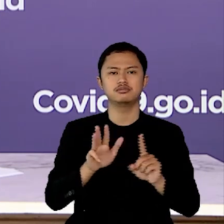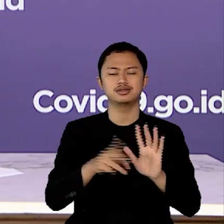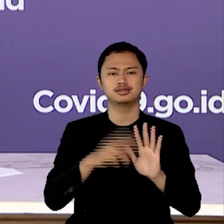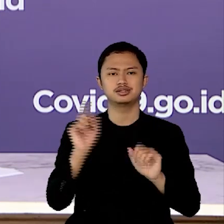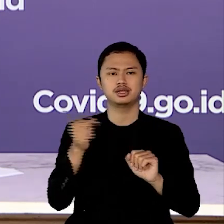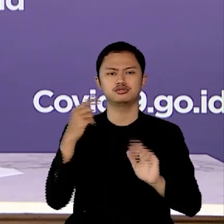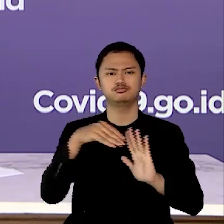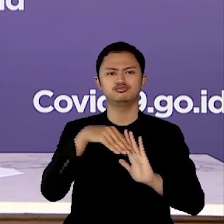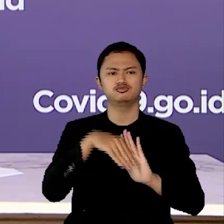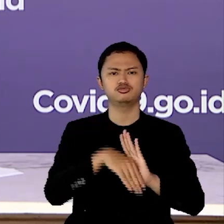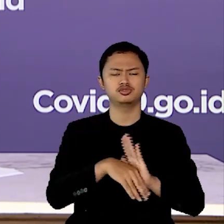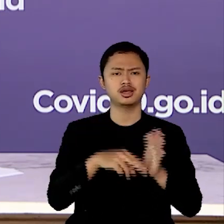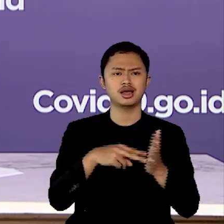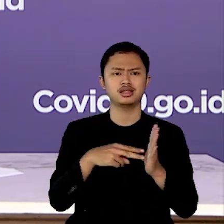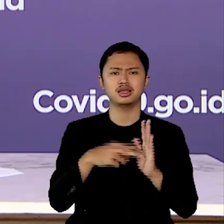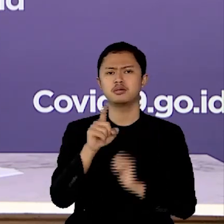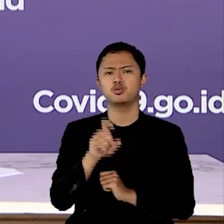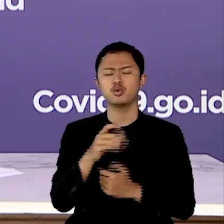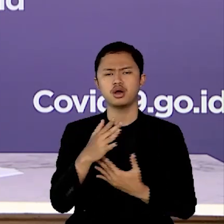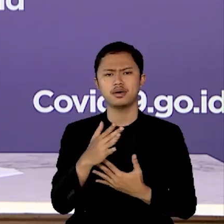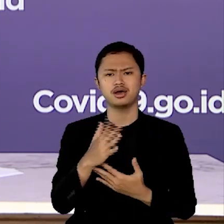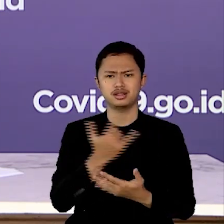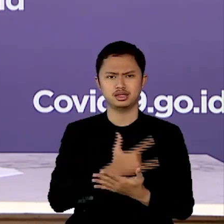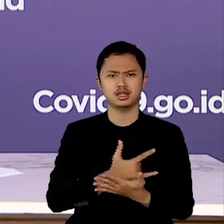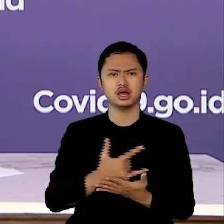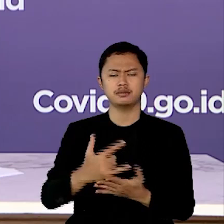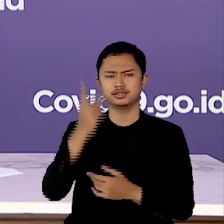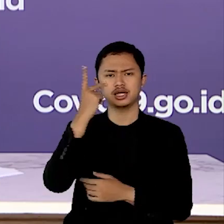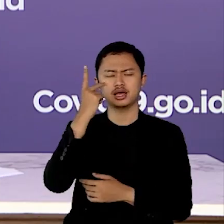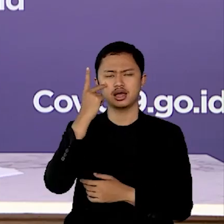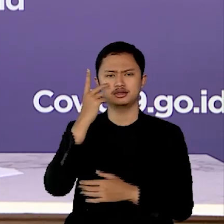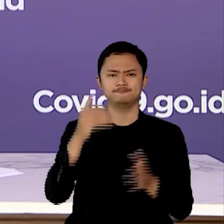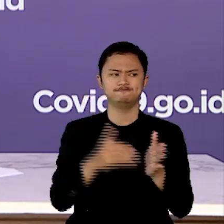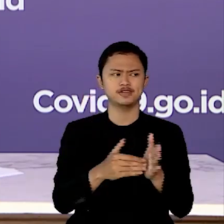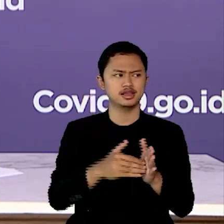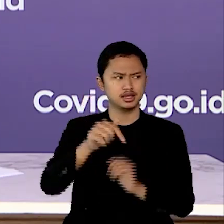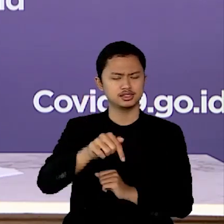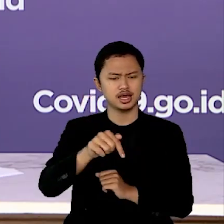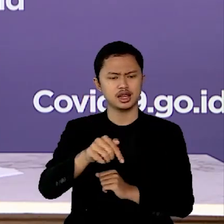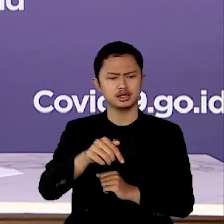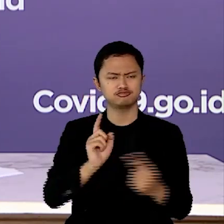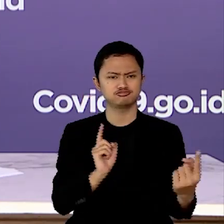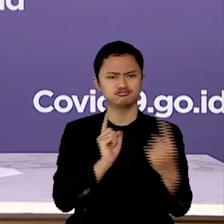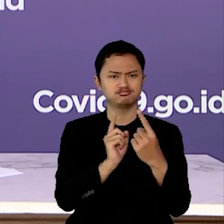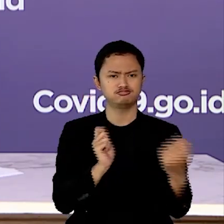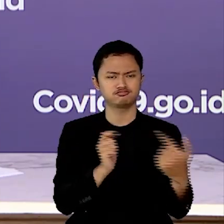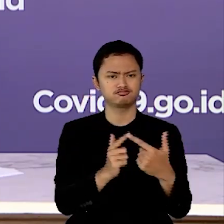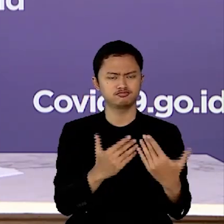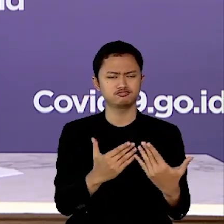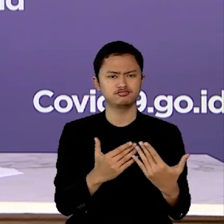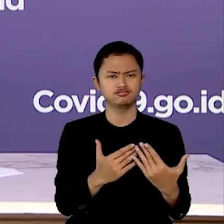nasional secara drastis tentunya perlu untuk terus dipertahankan tantangan yang saat ini sedang kita hadapi